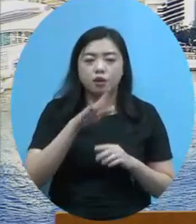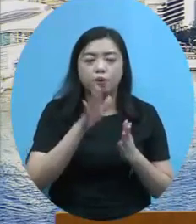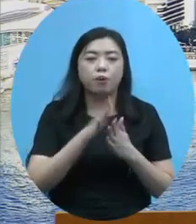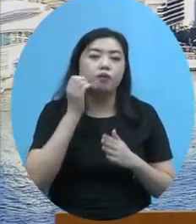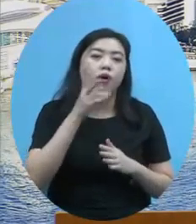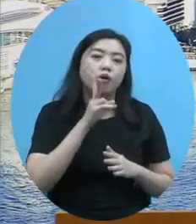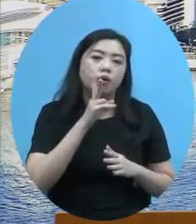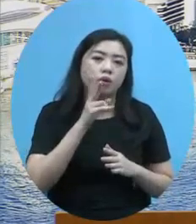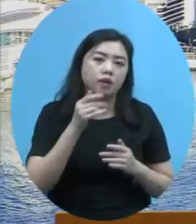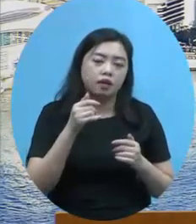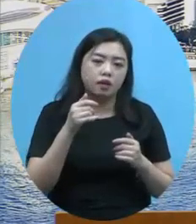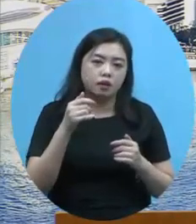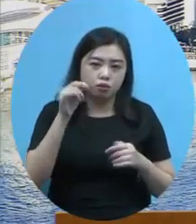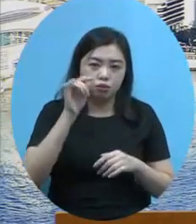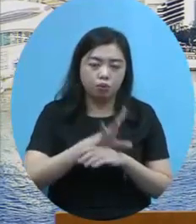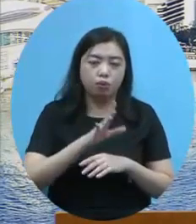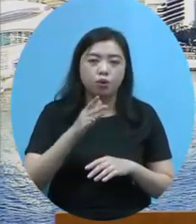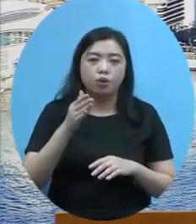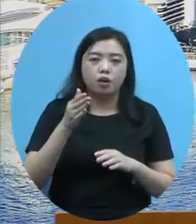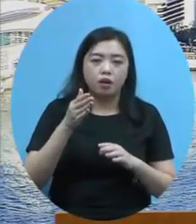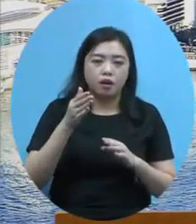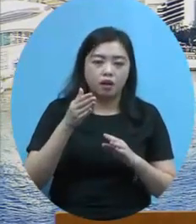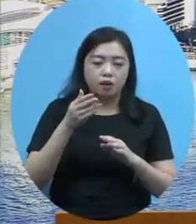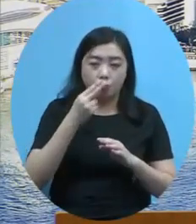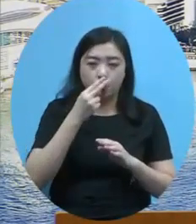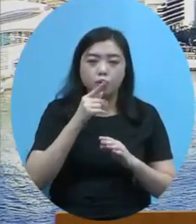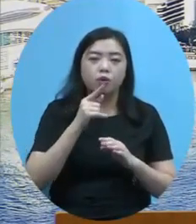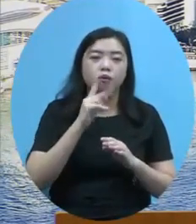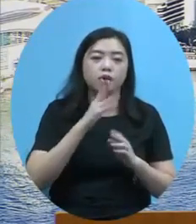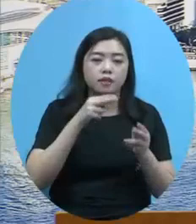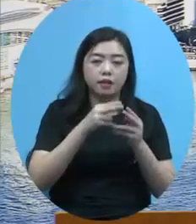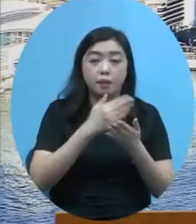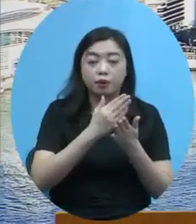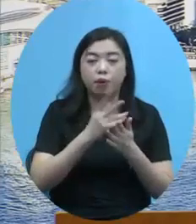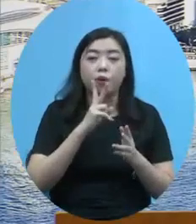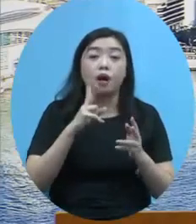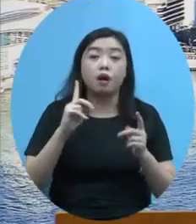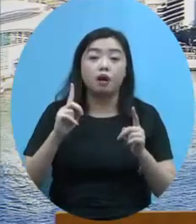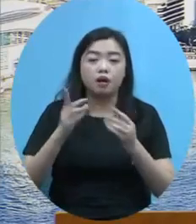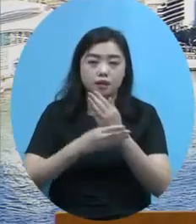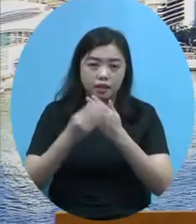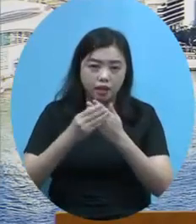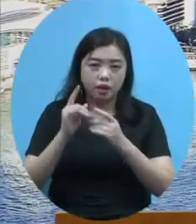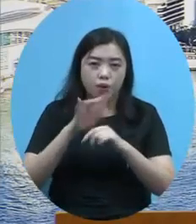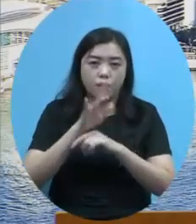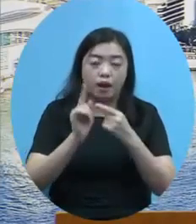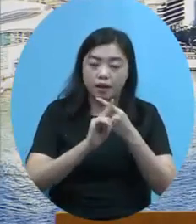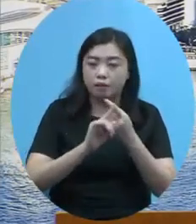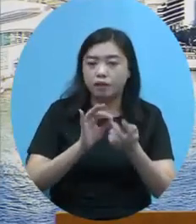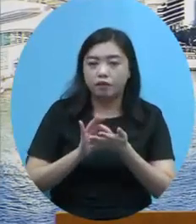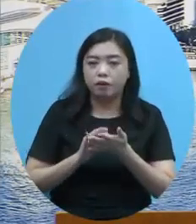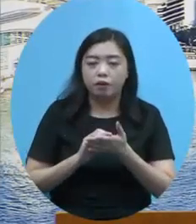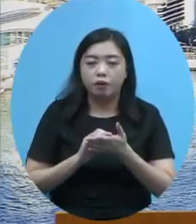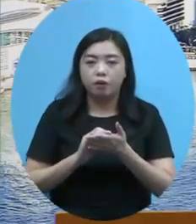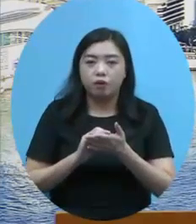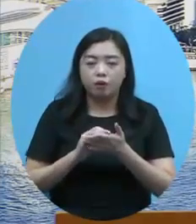交距離措施咧，都係預期即係可能喺社會入邊咧唔同。嘅食肆啊，或者係餐廳，或者一啲高危嘅場所，尤其是